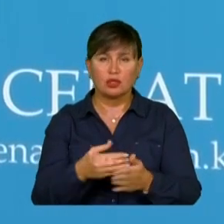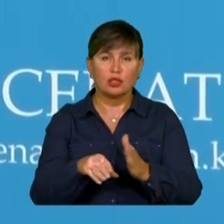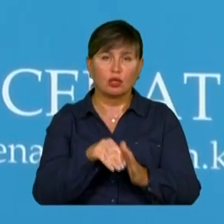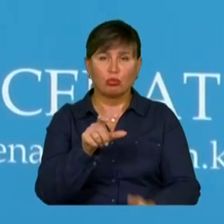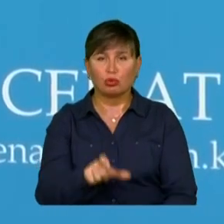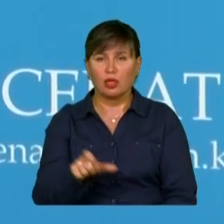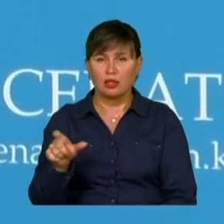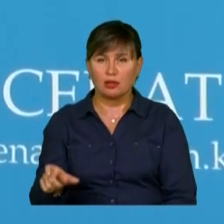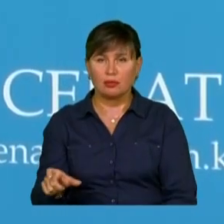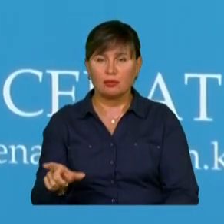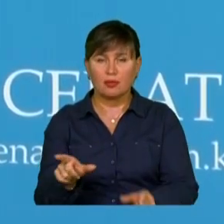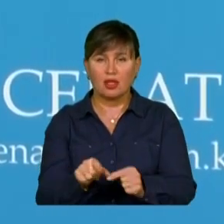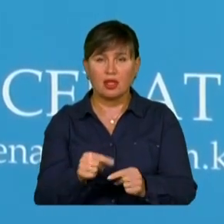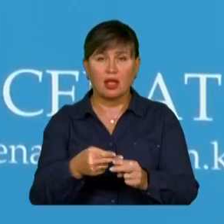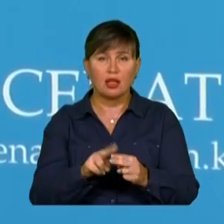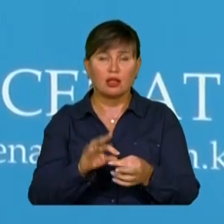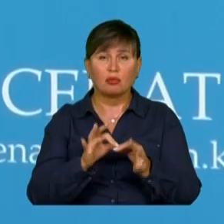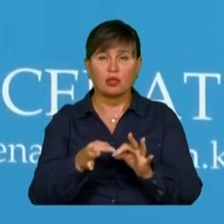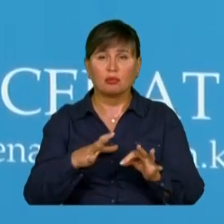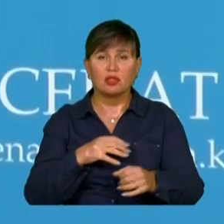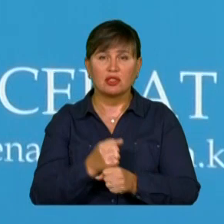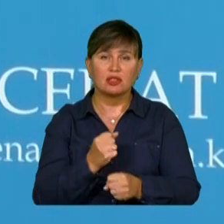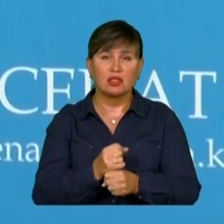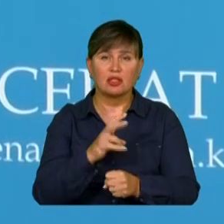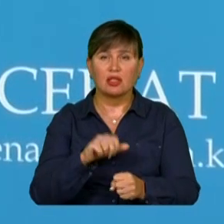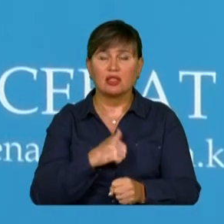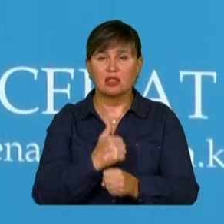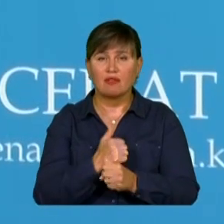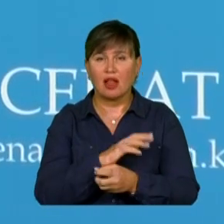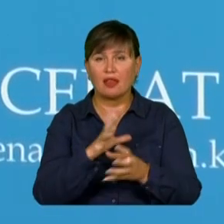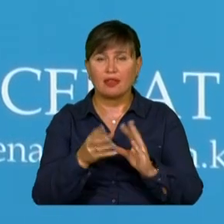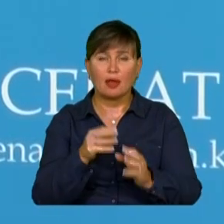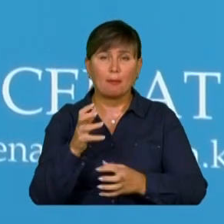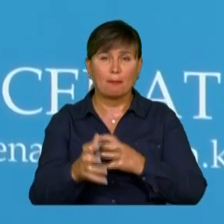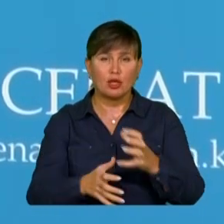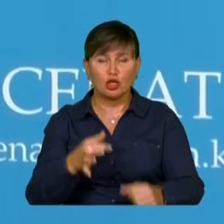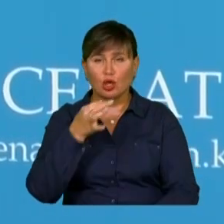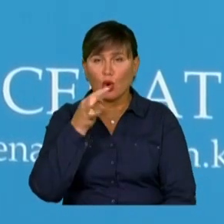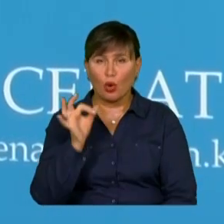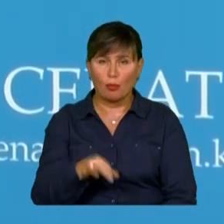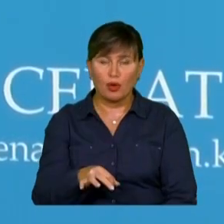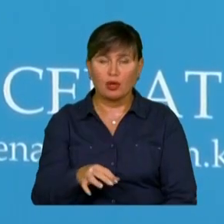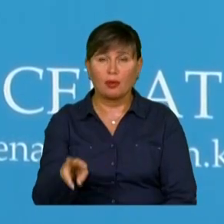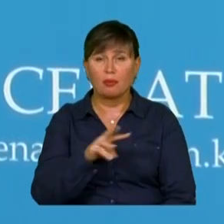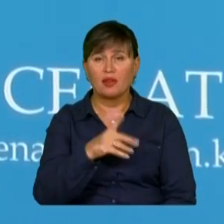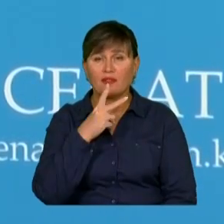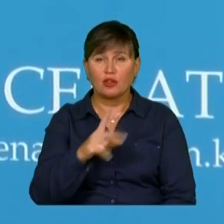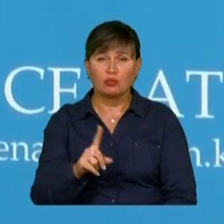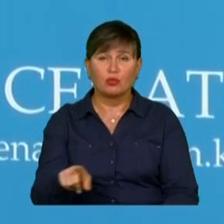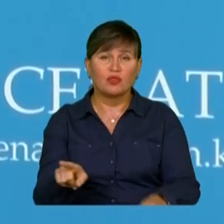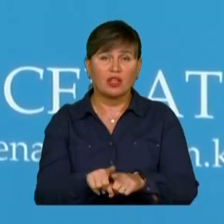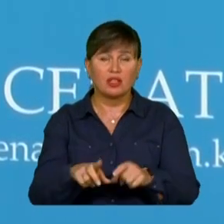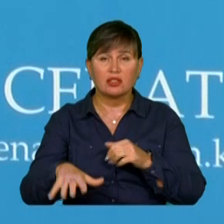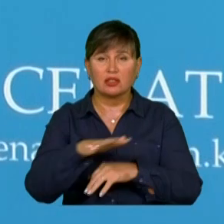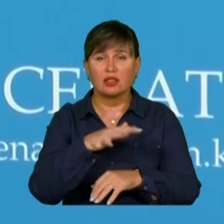депутатами. Данное предложение было сделано на основании анализа международного опыта. Мы видим, что в таких странах,